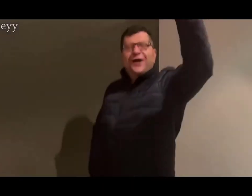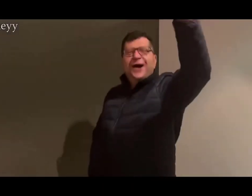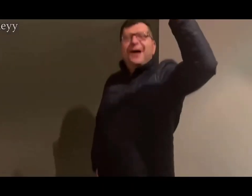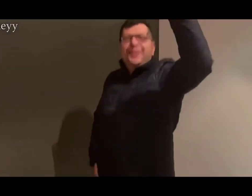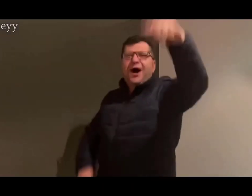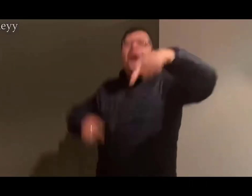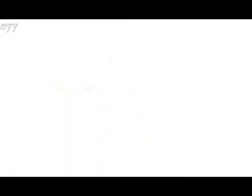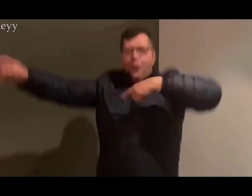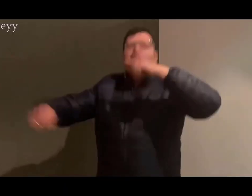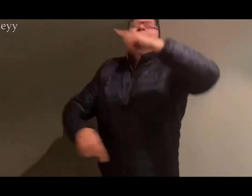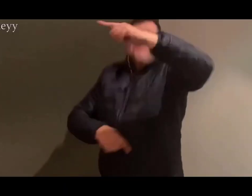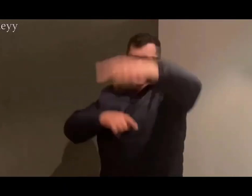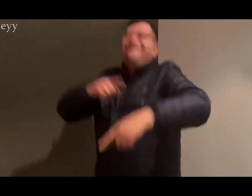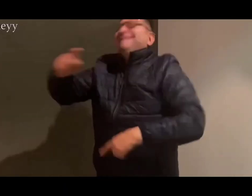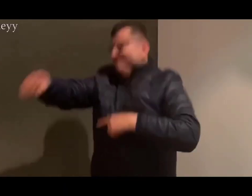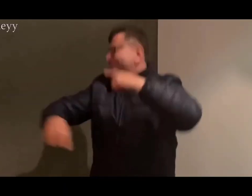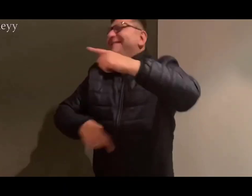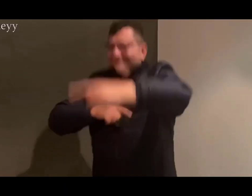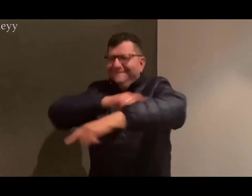czorek.